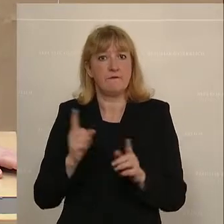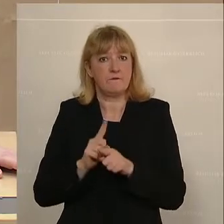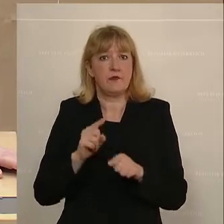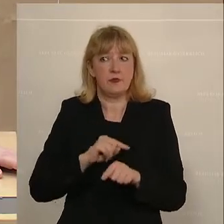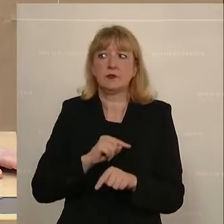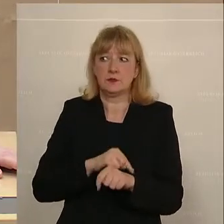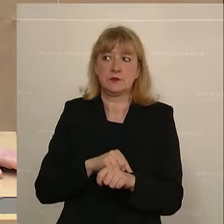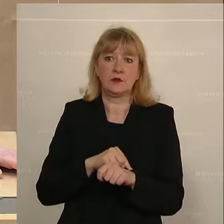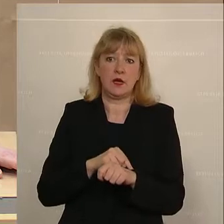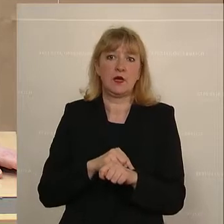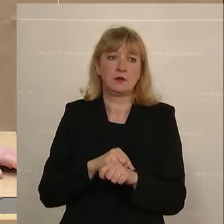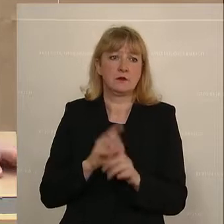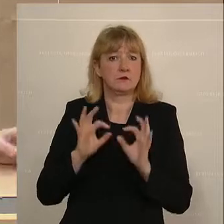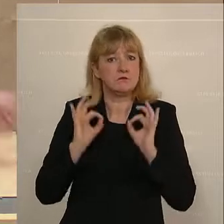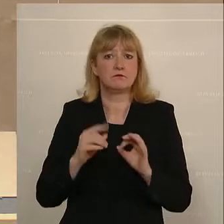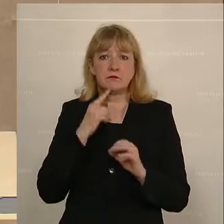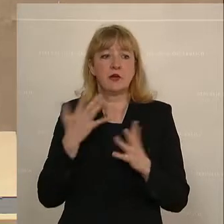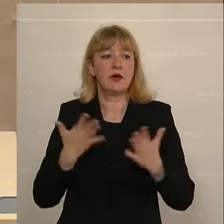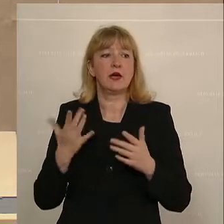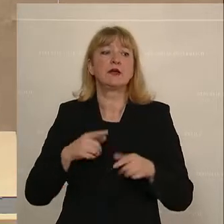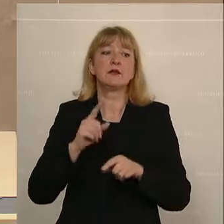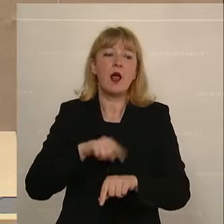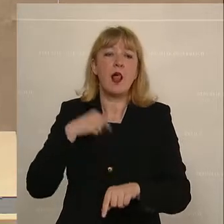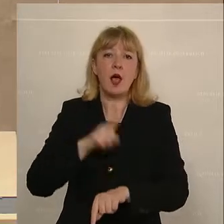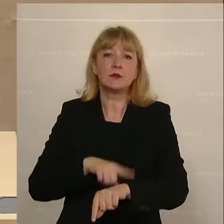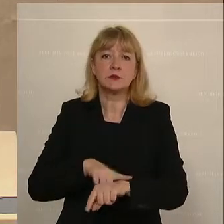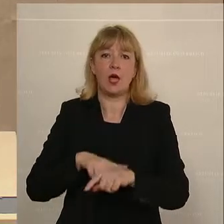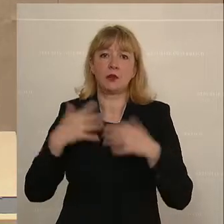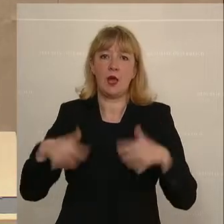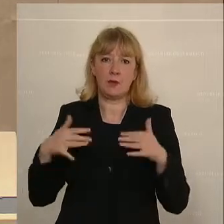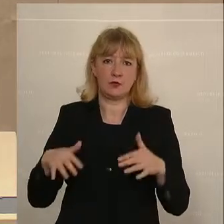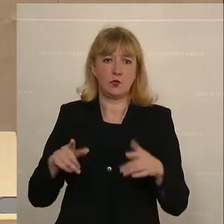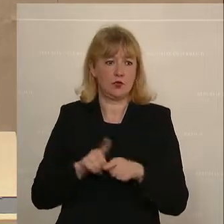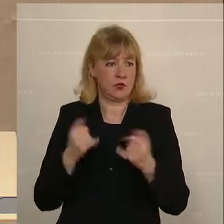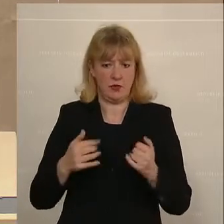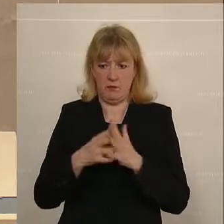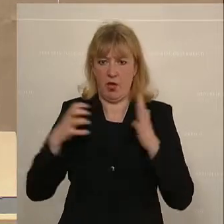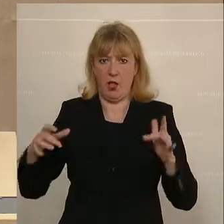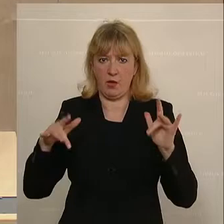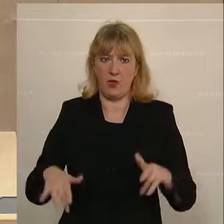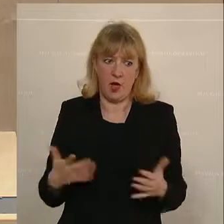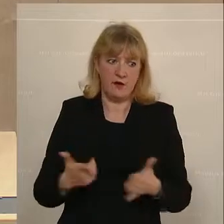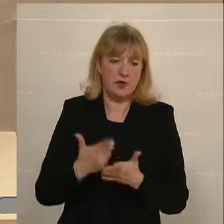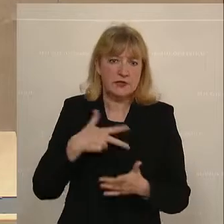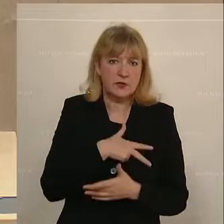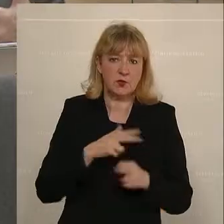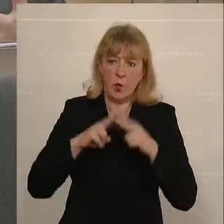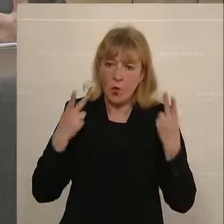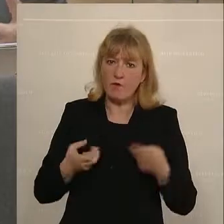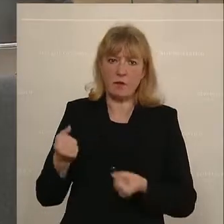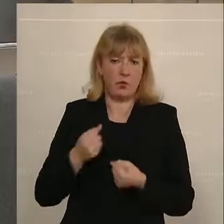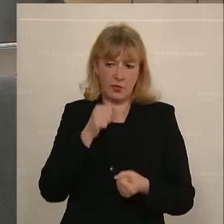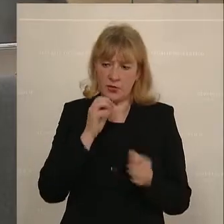das in einer Zeit, ich sage es gern ganz konkret nochmal, wo sich die Langzeitarbeitslosigkeit verfestigt. Das ist sozial- und umweltpolitisch